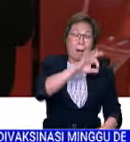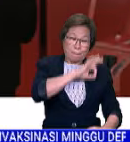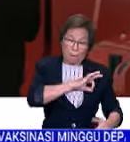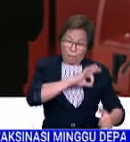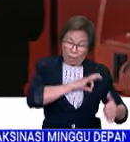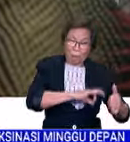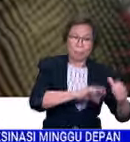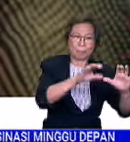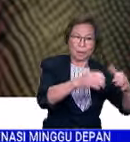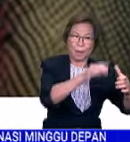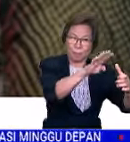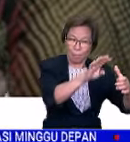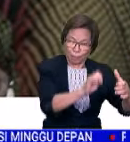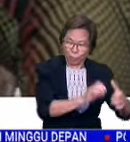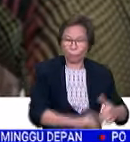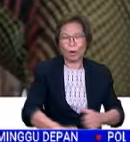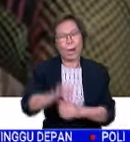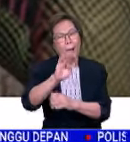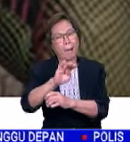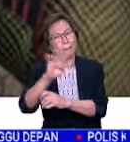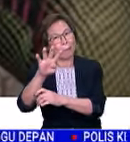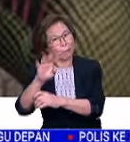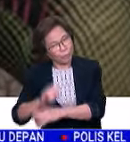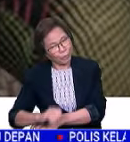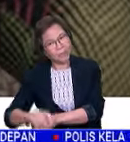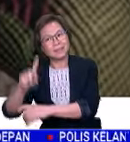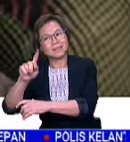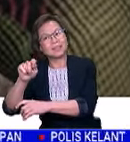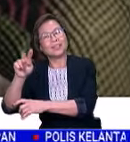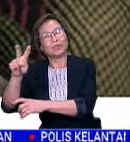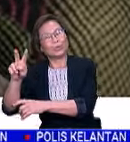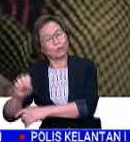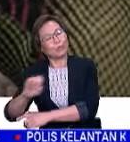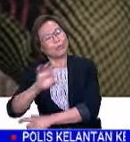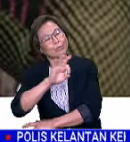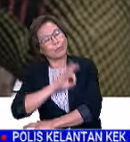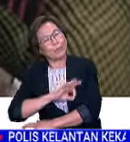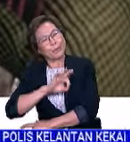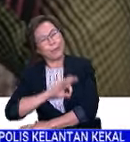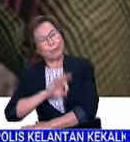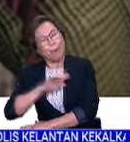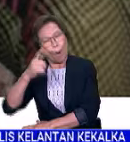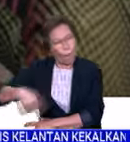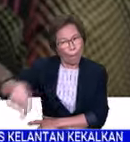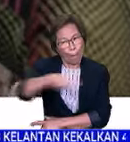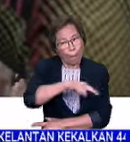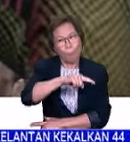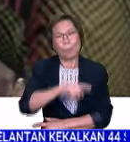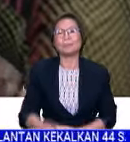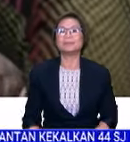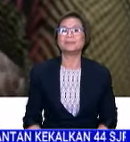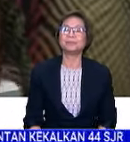sahaja, malah kepada kumpulan M40 dan T20.